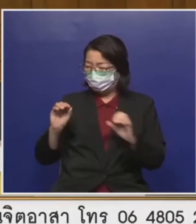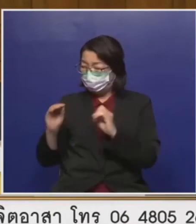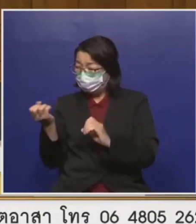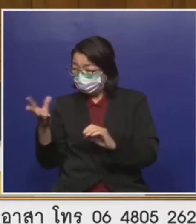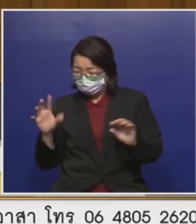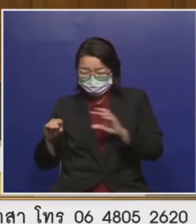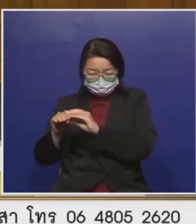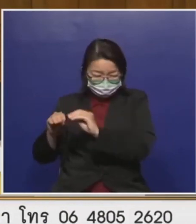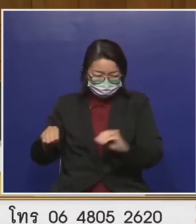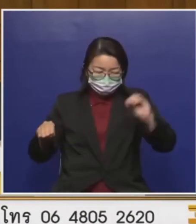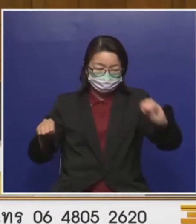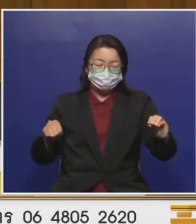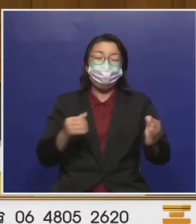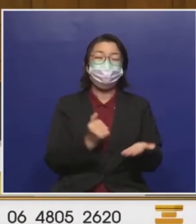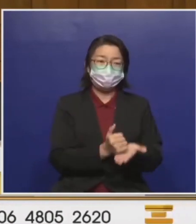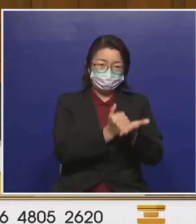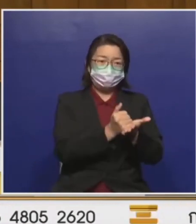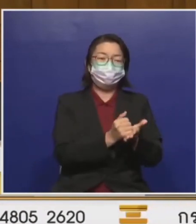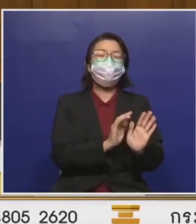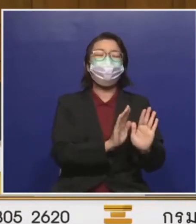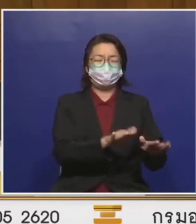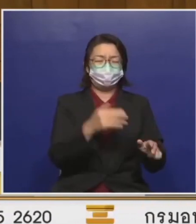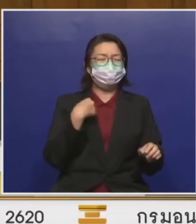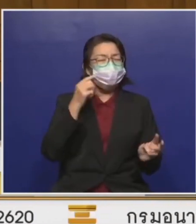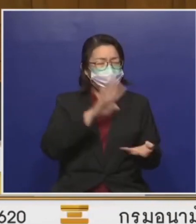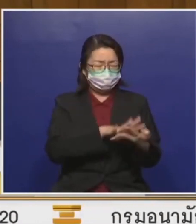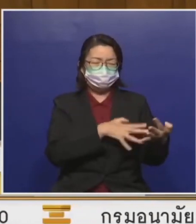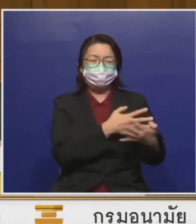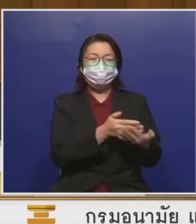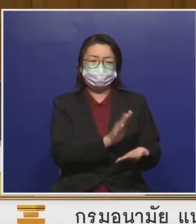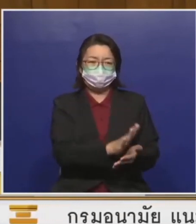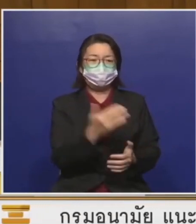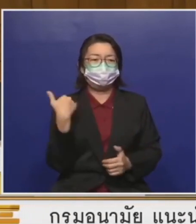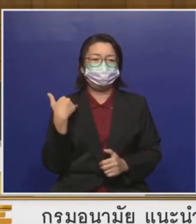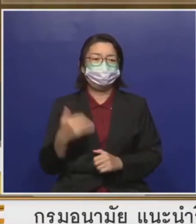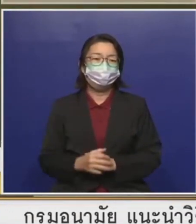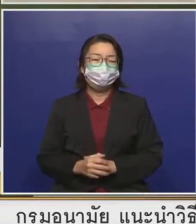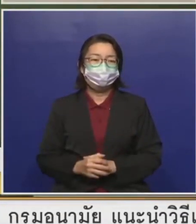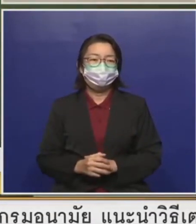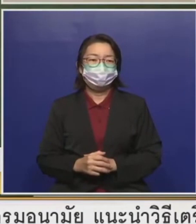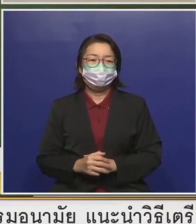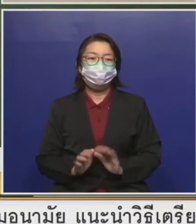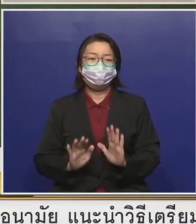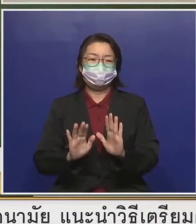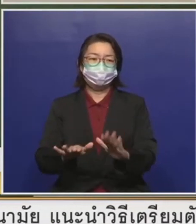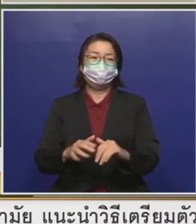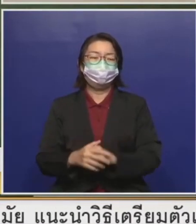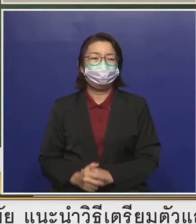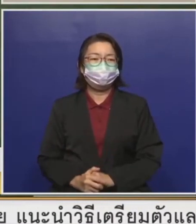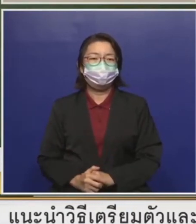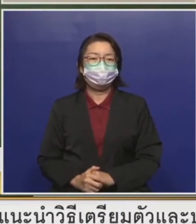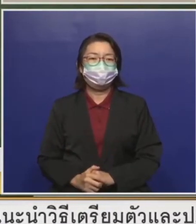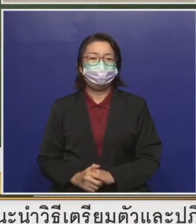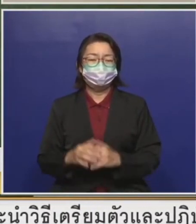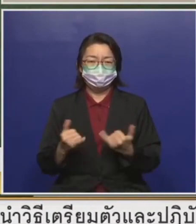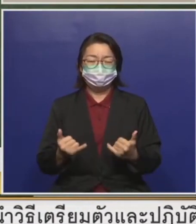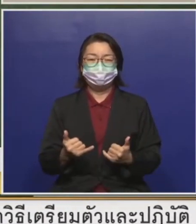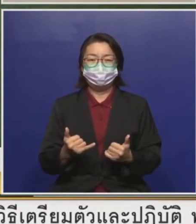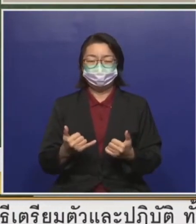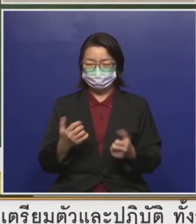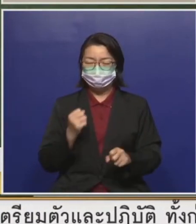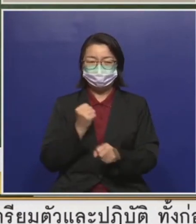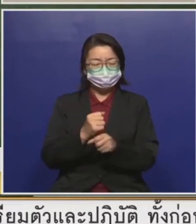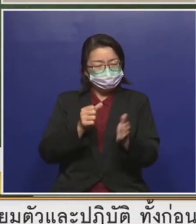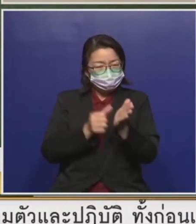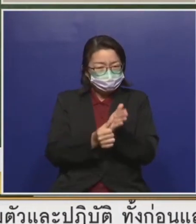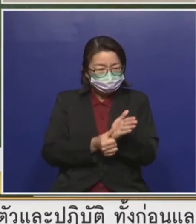นะครับก็ขอความมือตรงนี้ด้วยแล้วกันกับท่านประธานสสท่านประธานท่านครูเก่าๆเนี่ยนะถ้าเราไม่ปรับตรงนี้ไปไม่ได้บุค